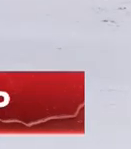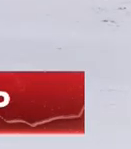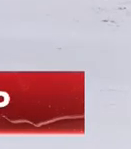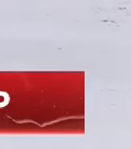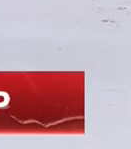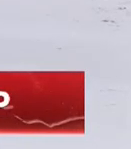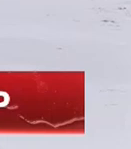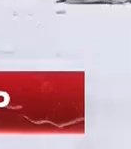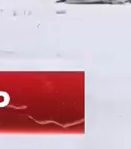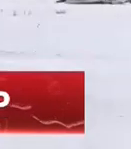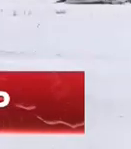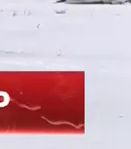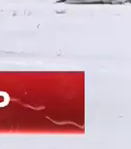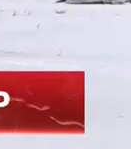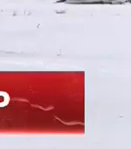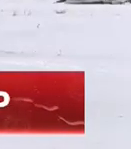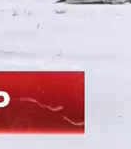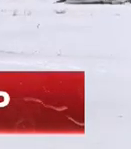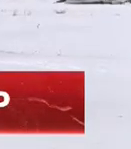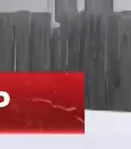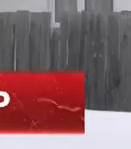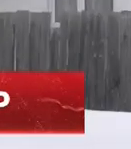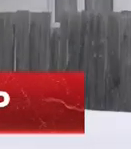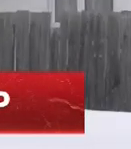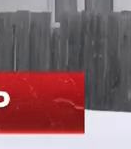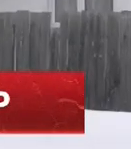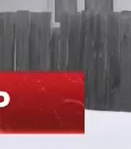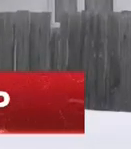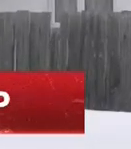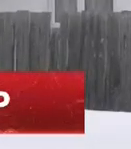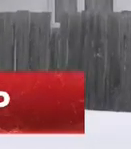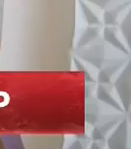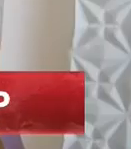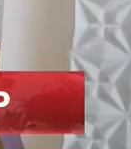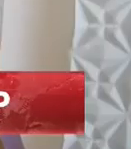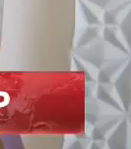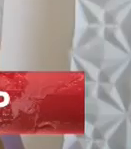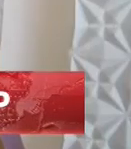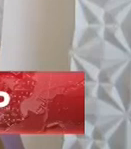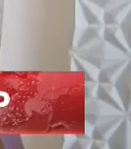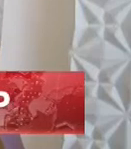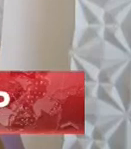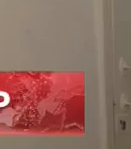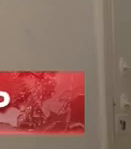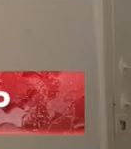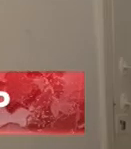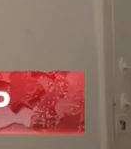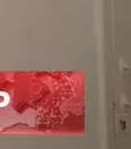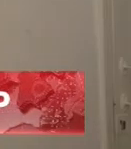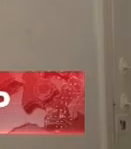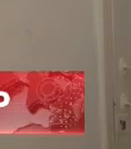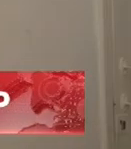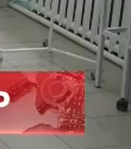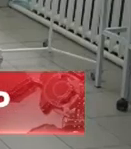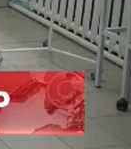Павлодар облысында зорлық-зомбылықтан зардап шеккен оқушы қыз жүкті болып қалды. Оны бірінші болып мектеп мұғалімдері